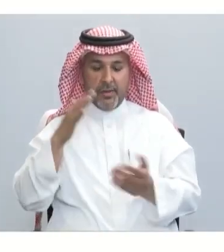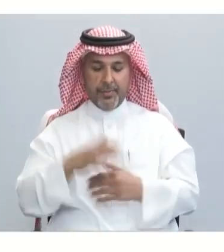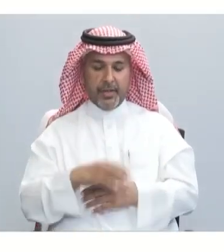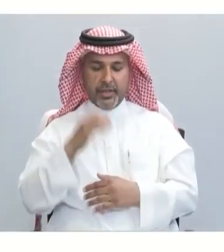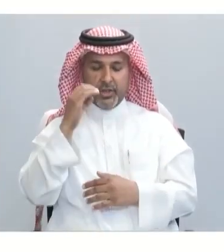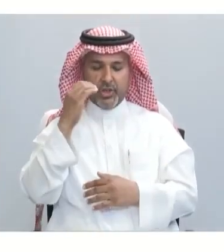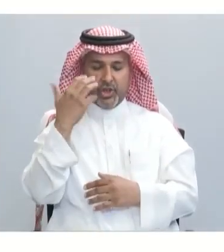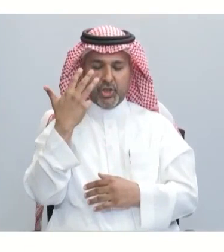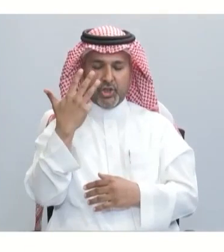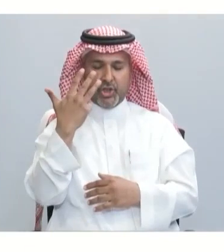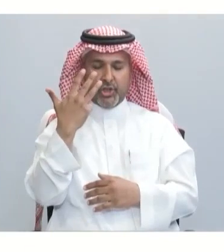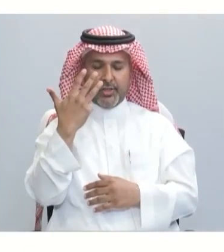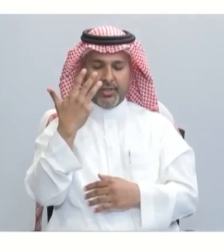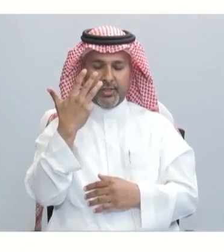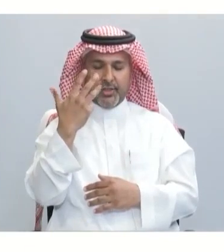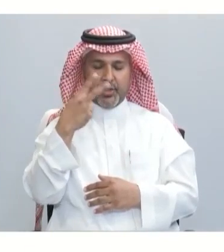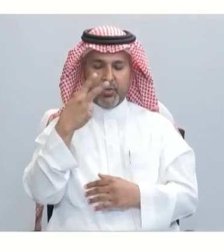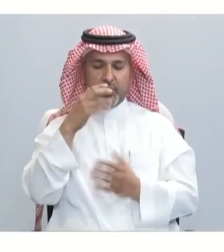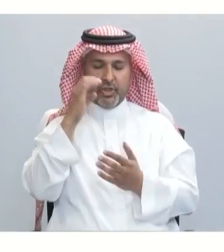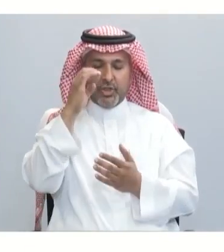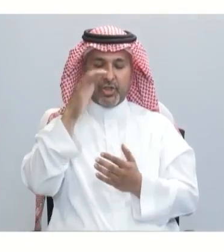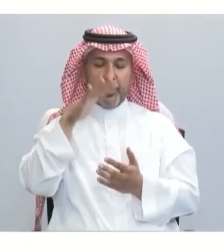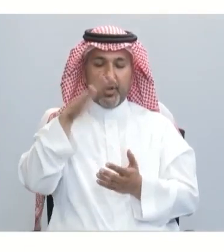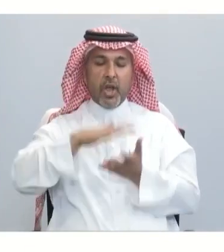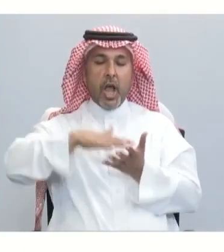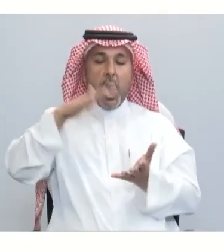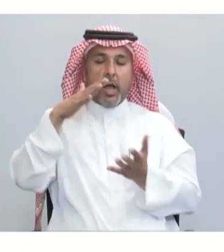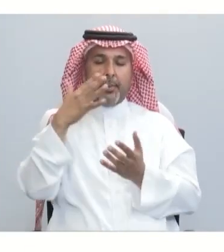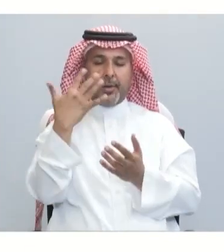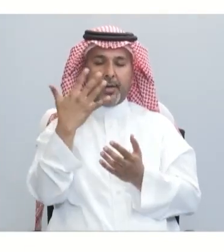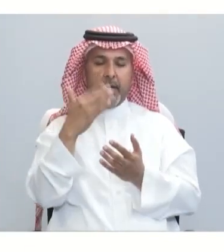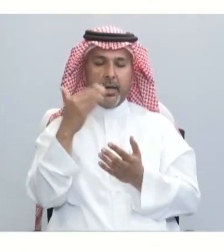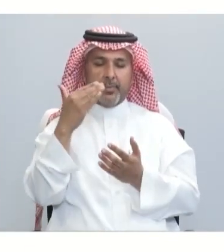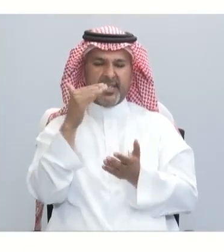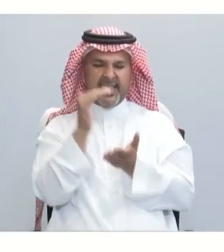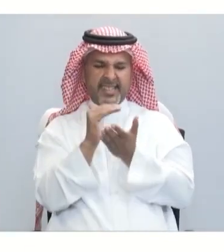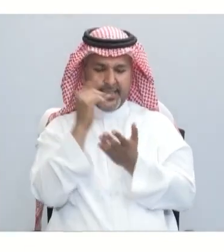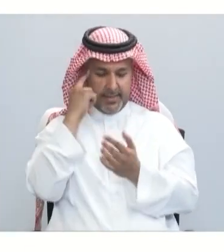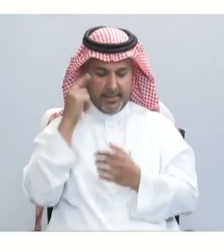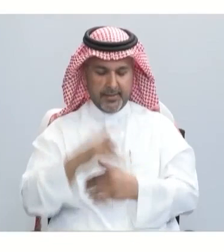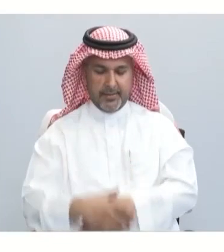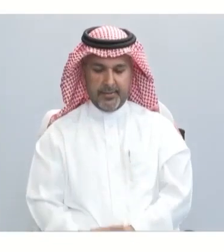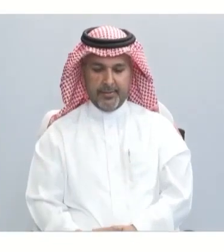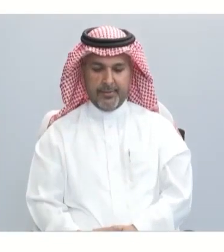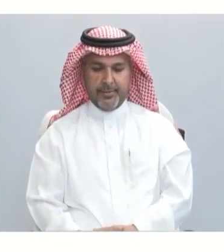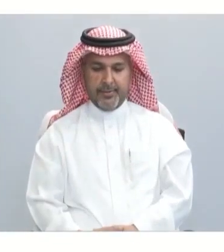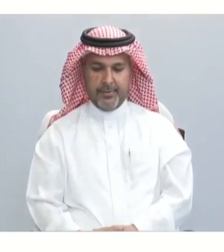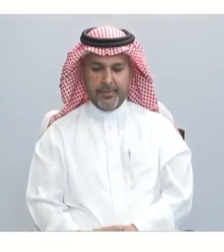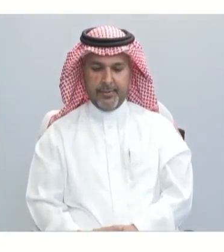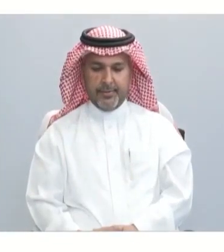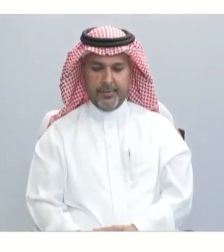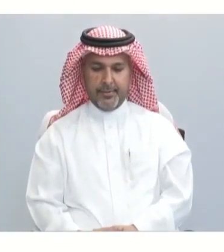جذر 29 ليس اصغر من خمسه اذا هذه الفتره لا